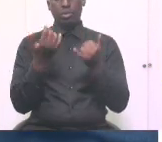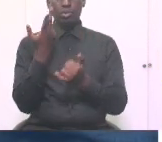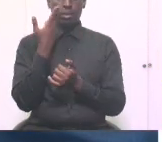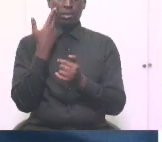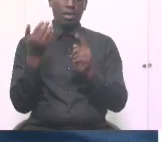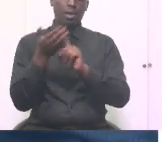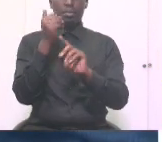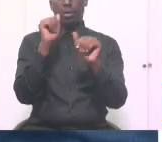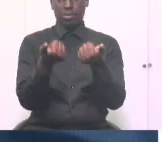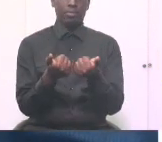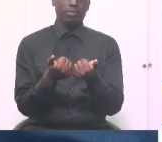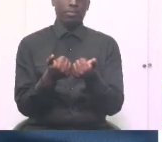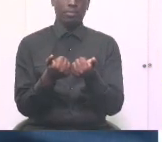nk'aho